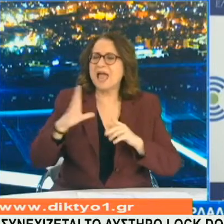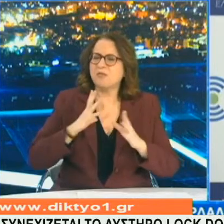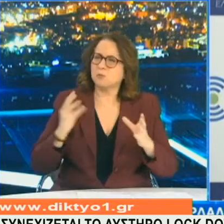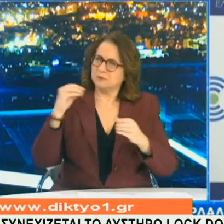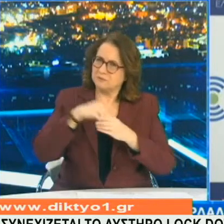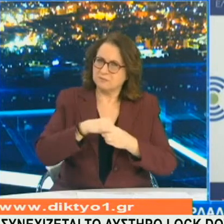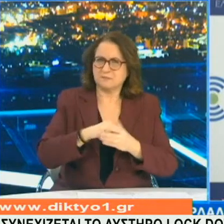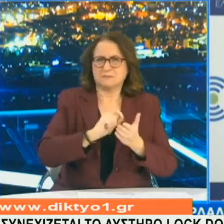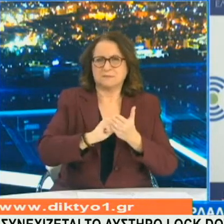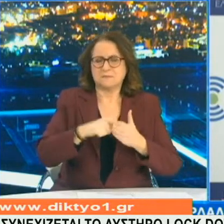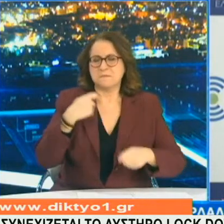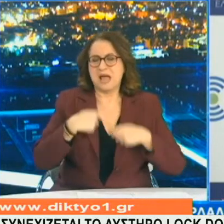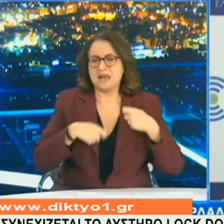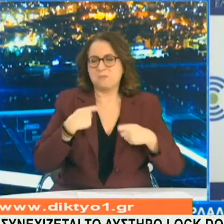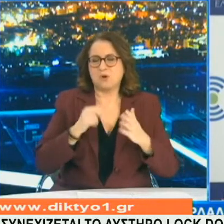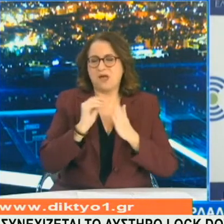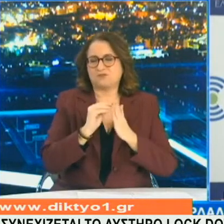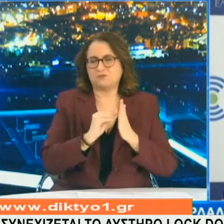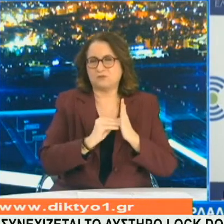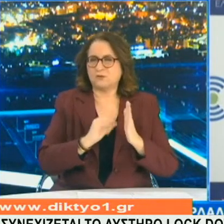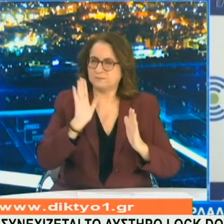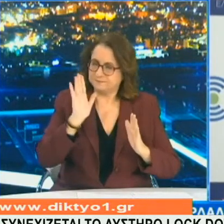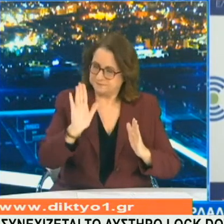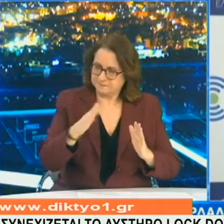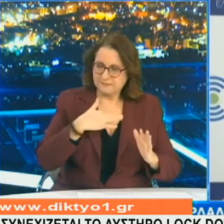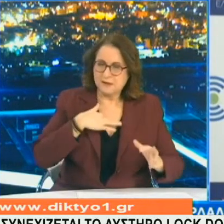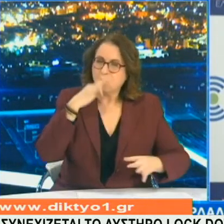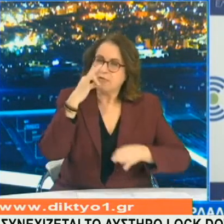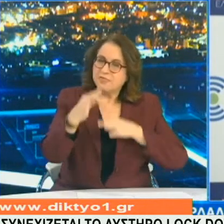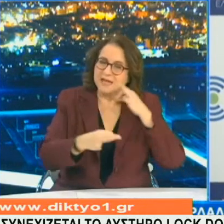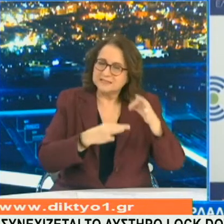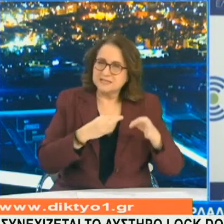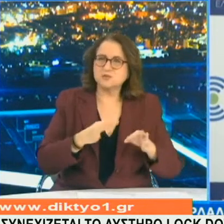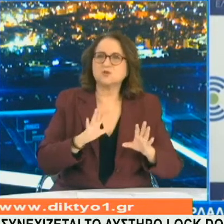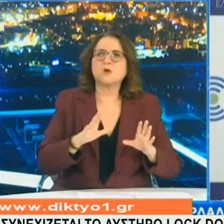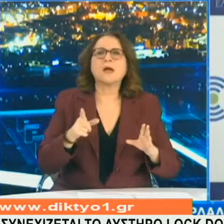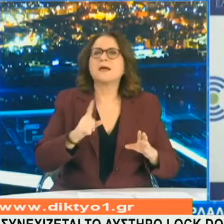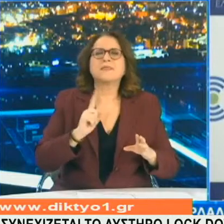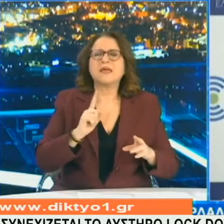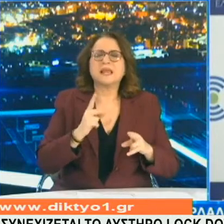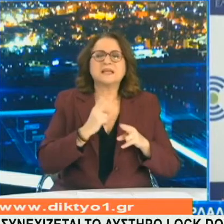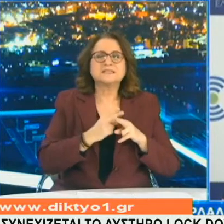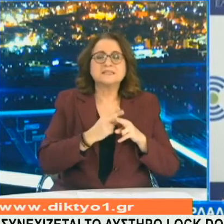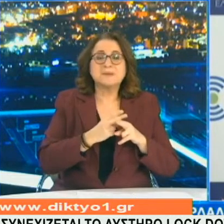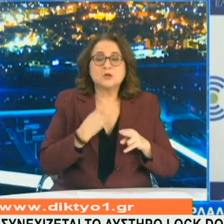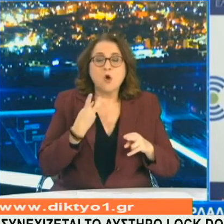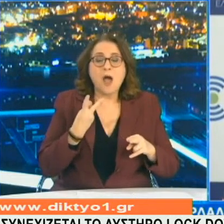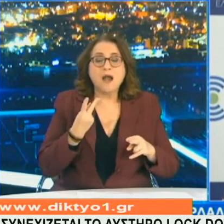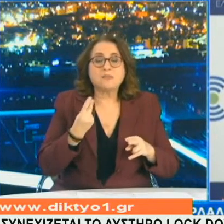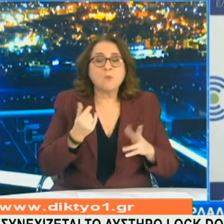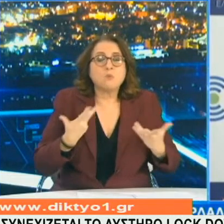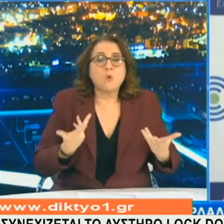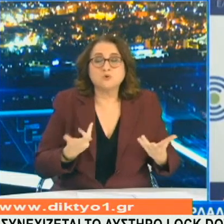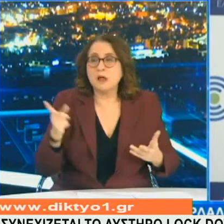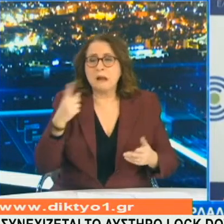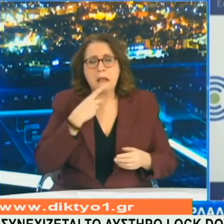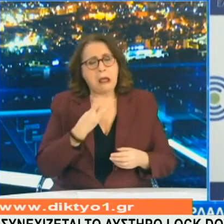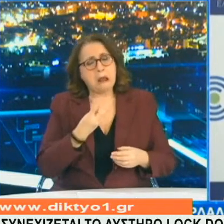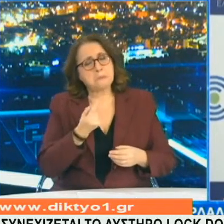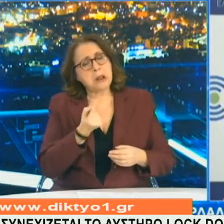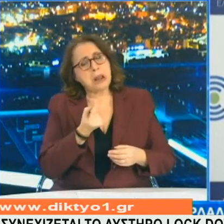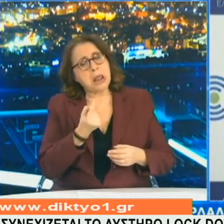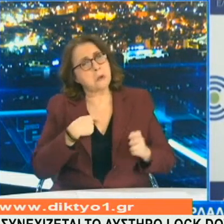επαναλάβουμε ότι για να αξιολογηθεί η επιδημιολογική εικόνα μιας περιοχής, δεν εξετάζουμε μόνο τον αριθμό των κρουσμάτων, αλλά και τα